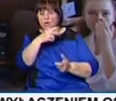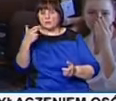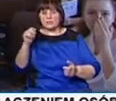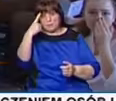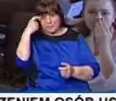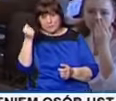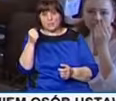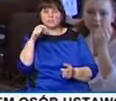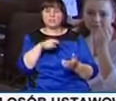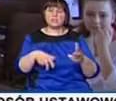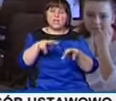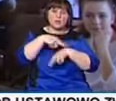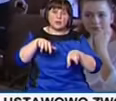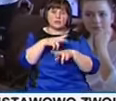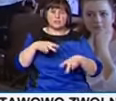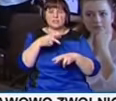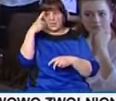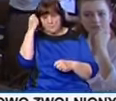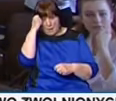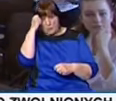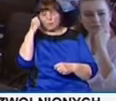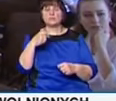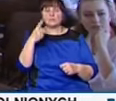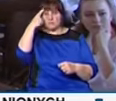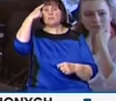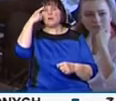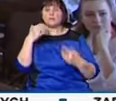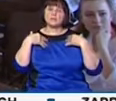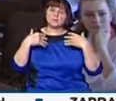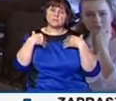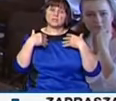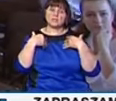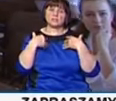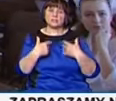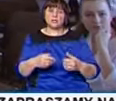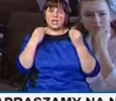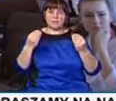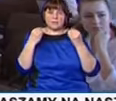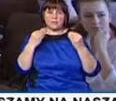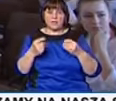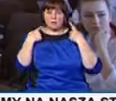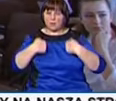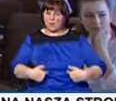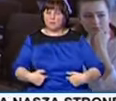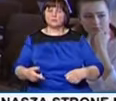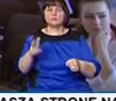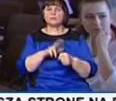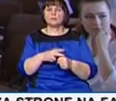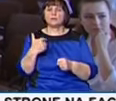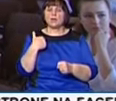niepamięci rodzinnych pamiątek, wspomnień, przeżyć, wspaniałych postaci,